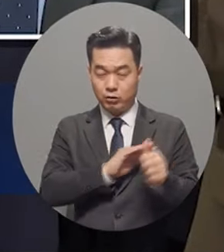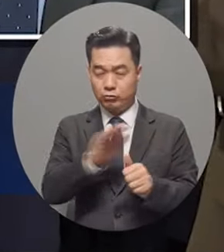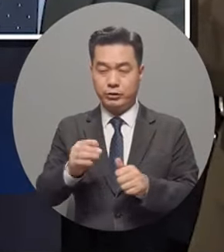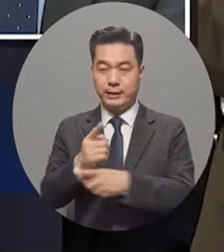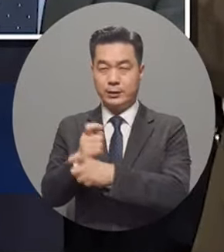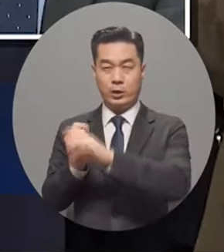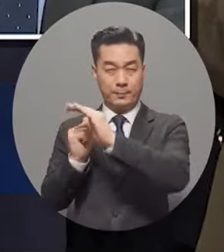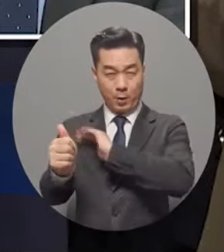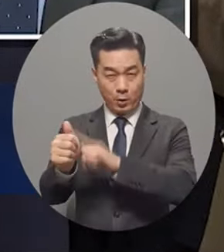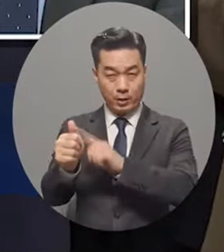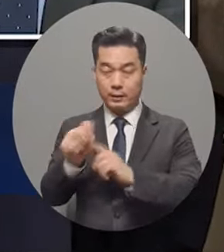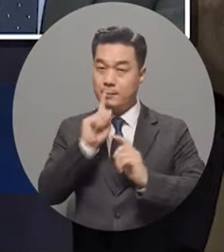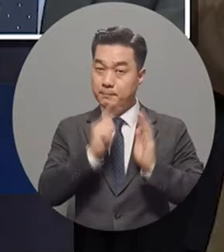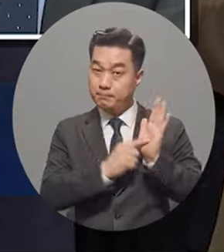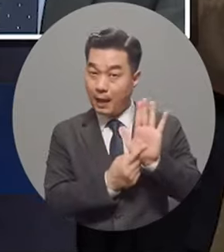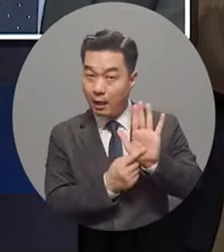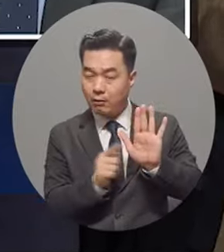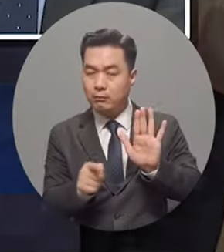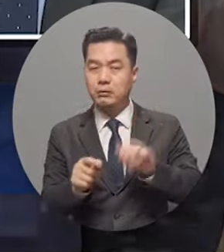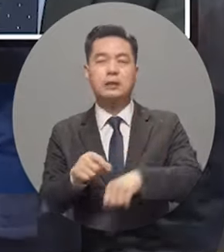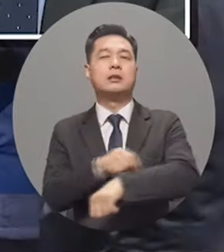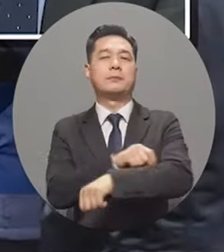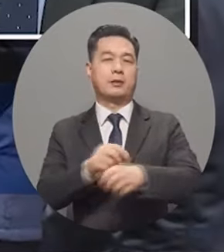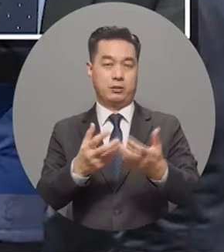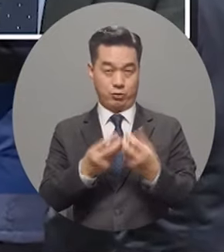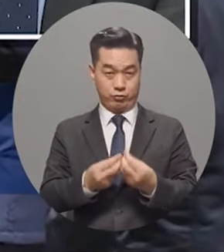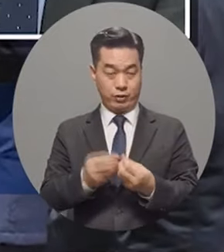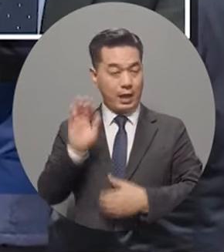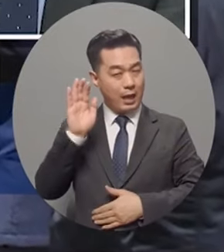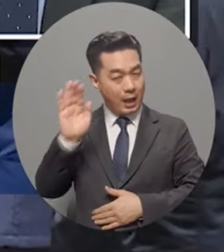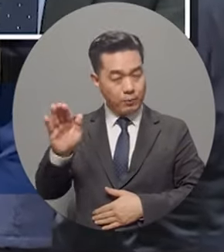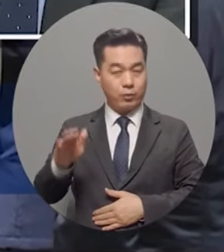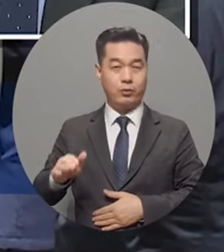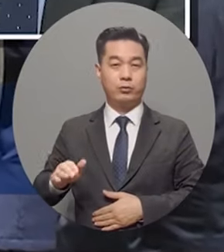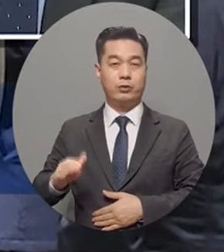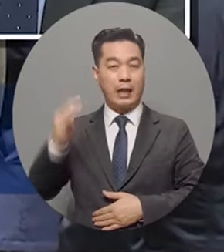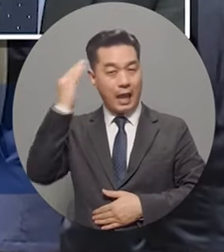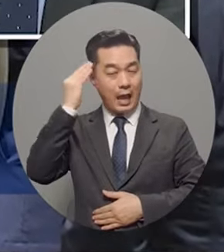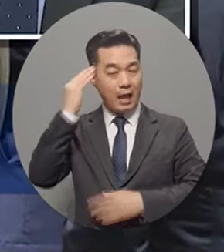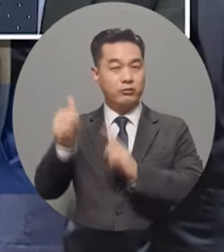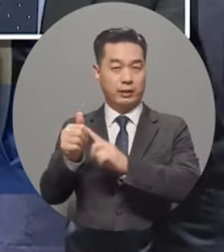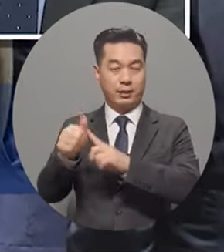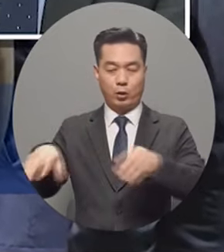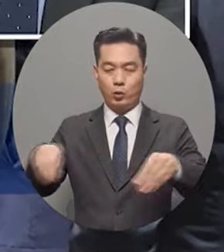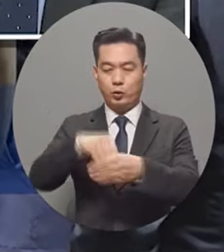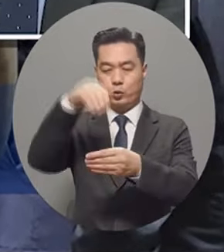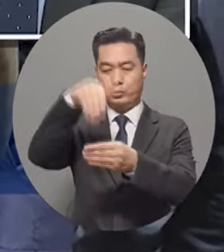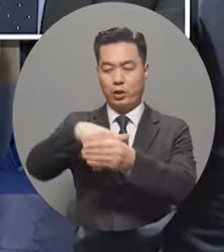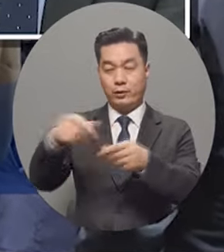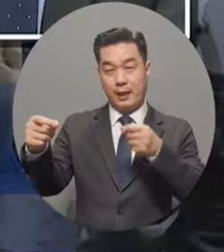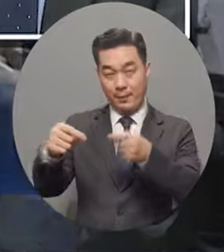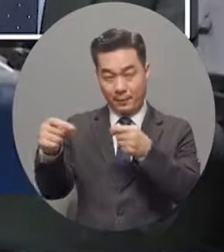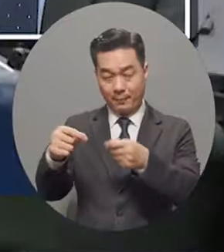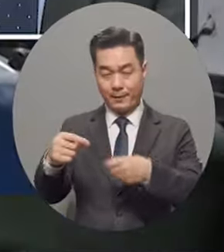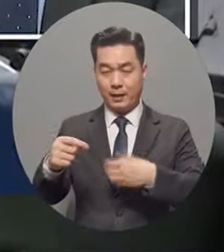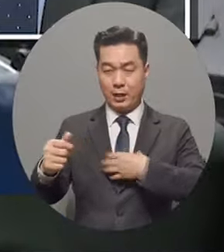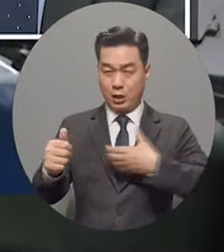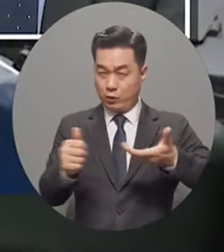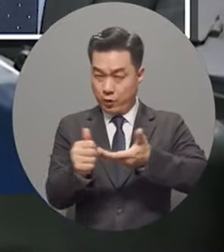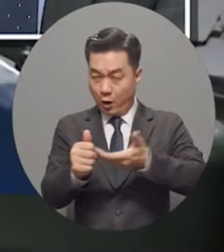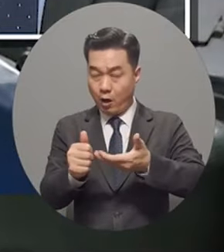상당히 이례적이라고 할 수 있고 향후 대남 초강경 행보가 예상됩니다. 특히 총선을 앞두고 위협 시위용